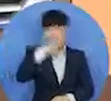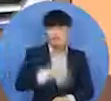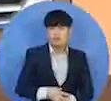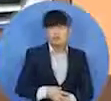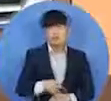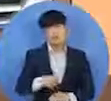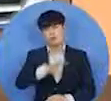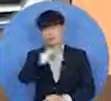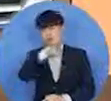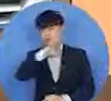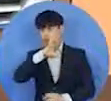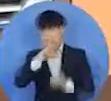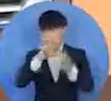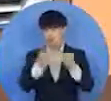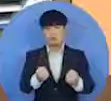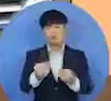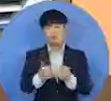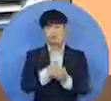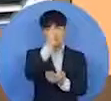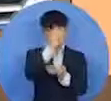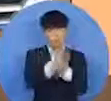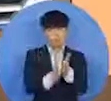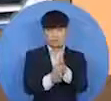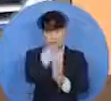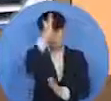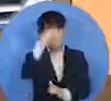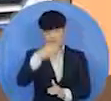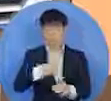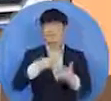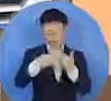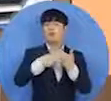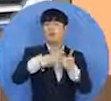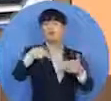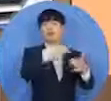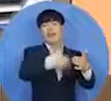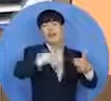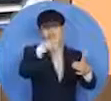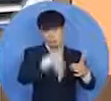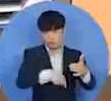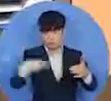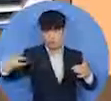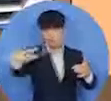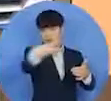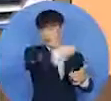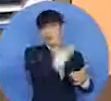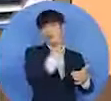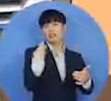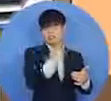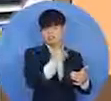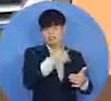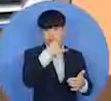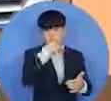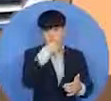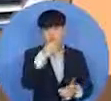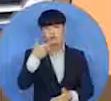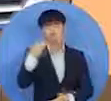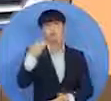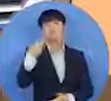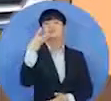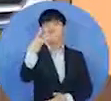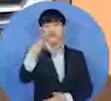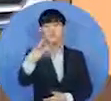도착할 수 있어 힘들다는 민원을 제기해왔는데요. 이에 천안시는 천안의료원 안으로 버스가